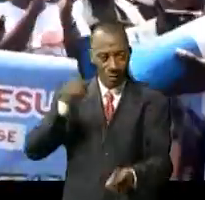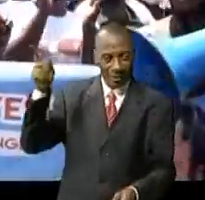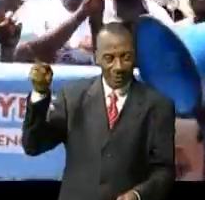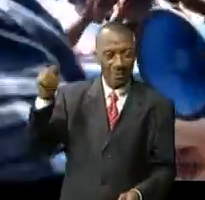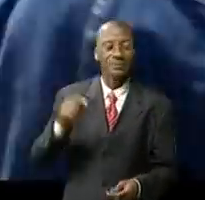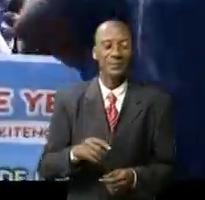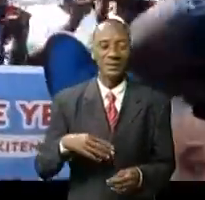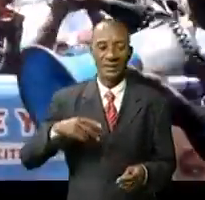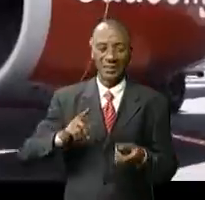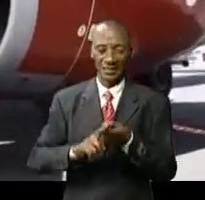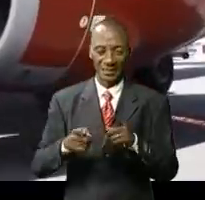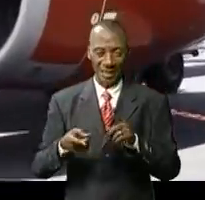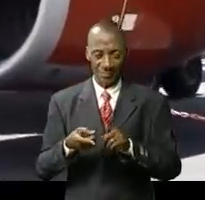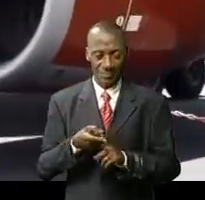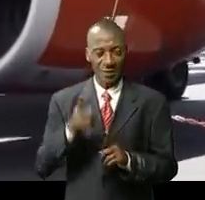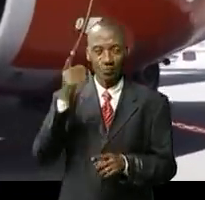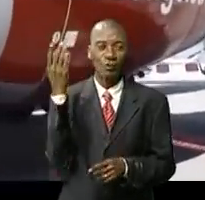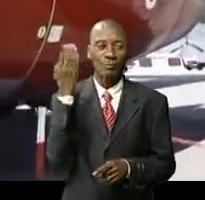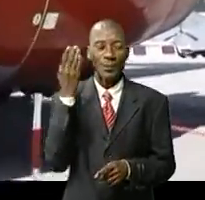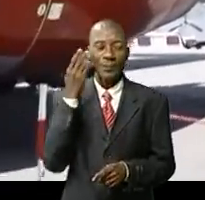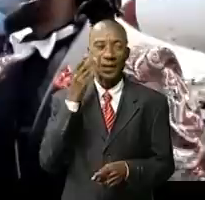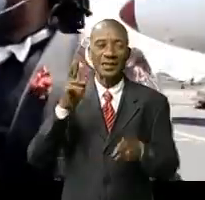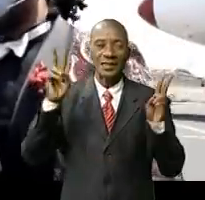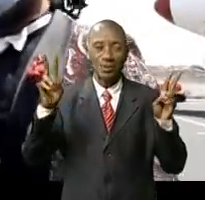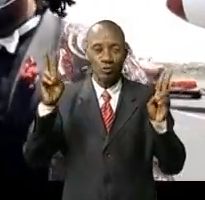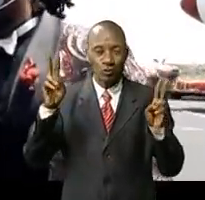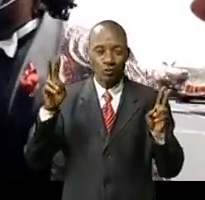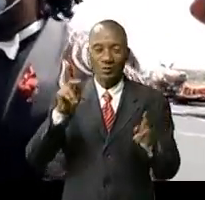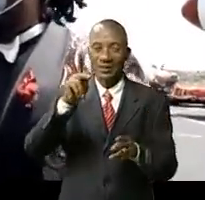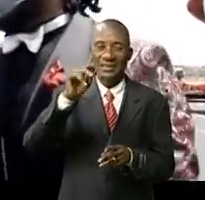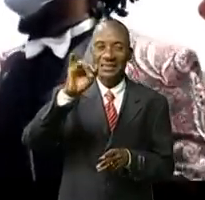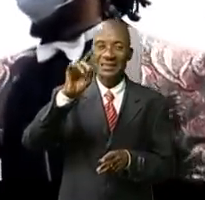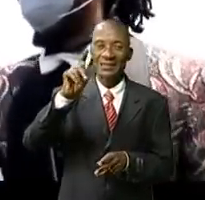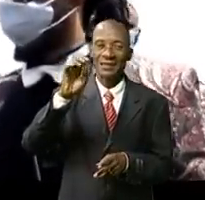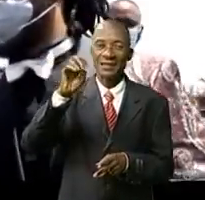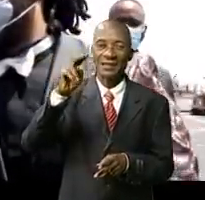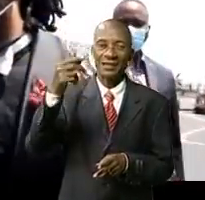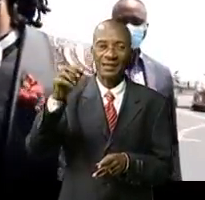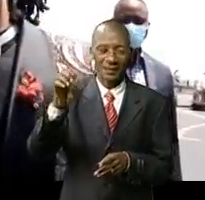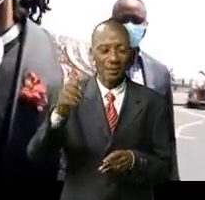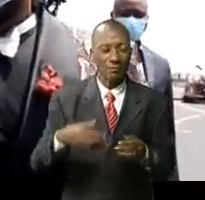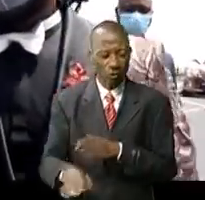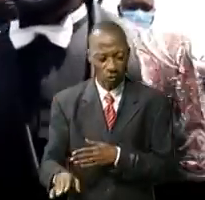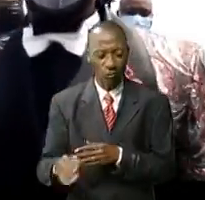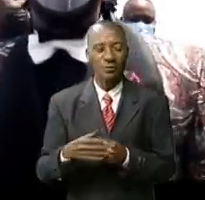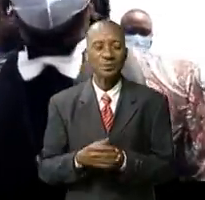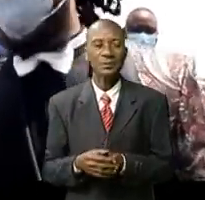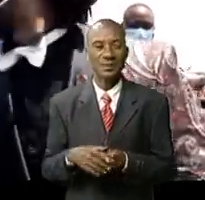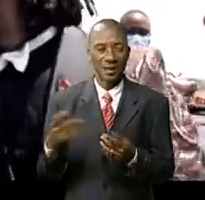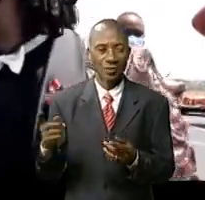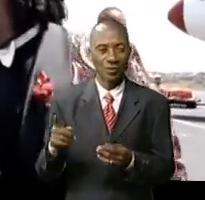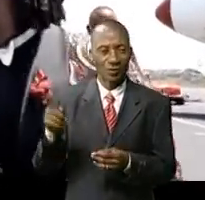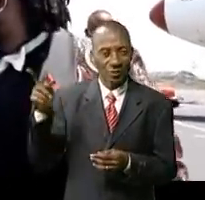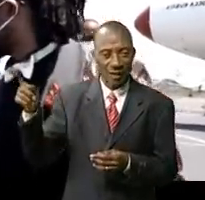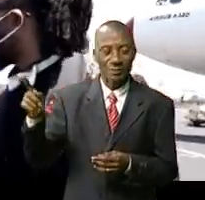Yesu et ceux de forces sociales et politiques alliées à l'UDPS étaient nombreux pour accueillir Mike Kitenge